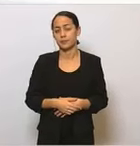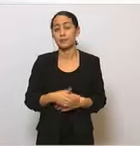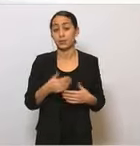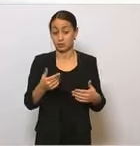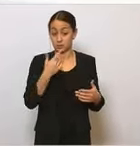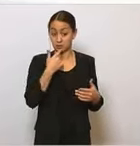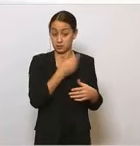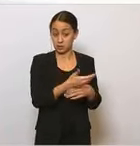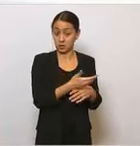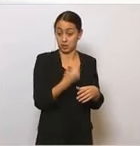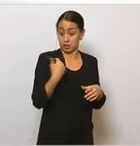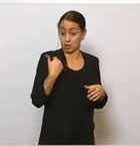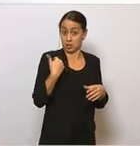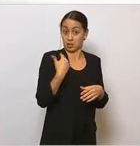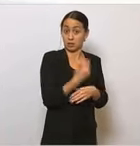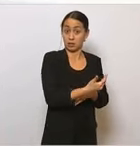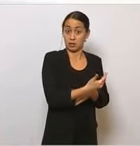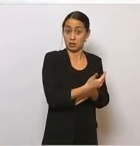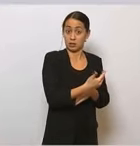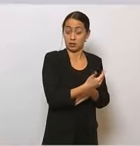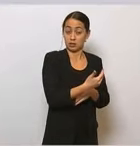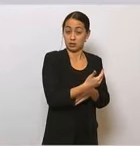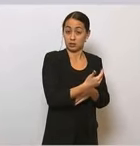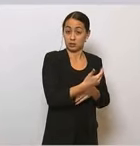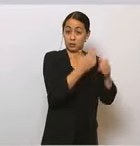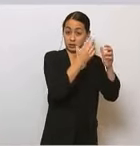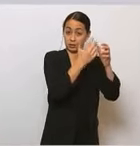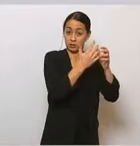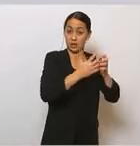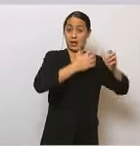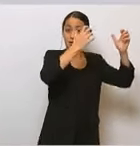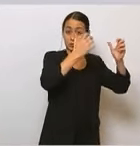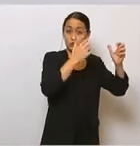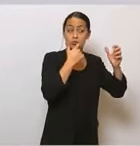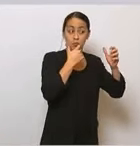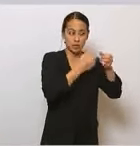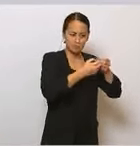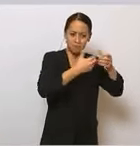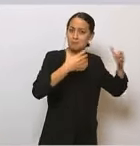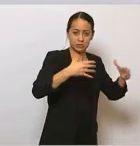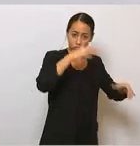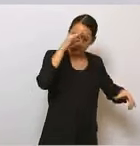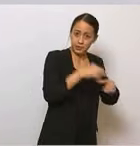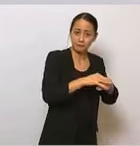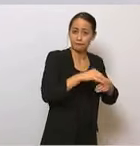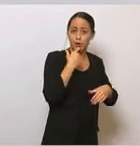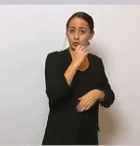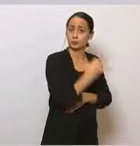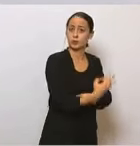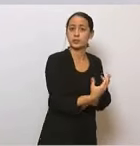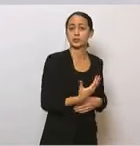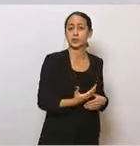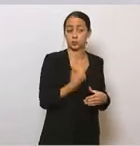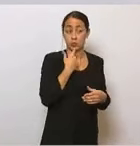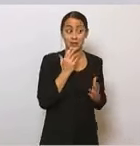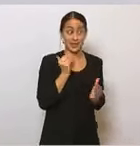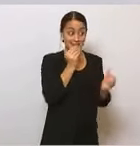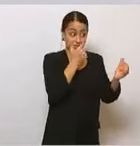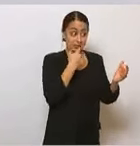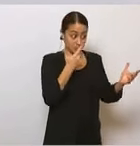votée par la grande majorité de l'Assemblée la semaine dernière. Et donc on peut espérer que cette dynamique va continuer.